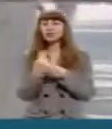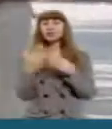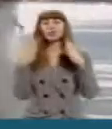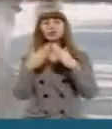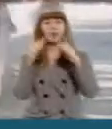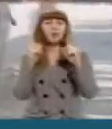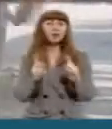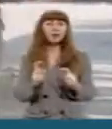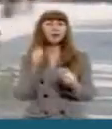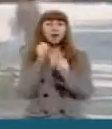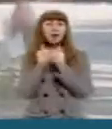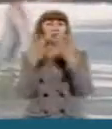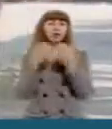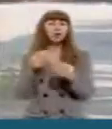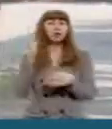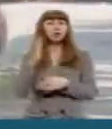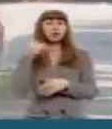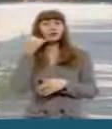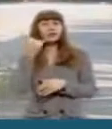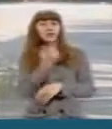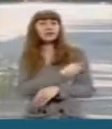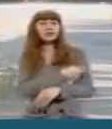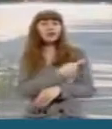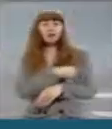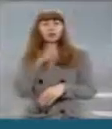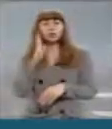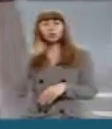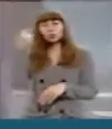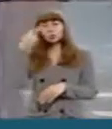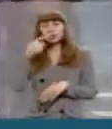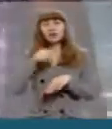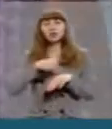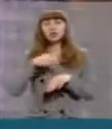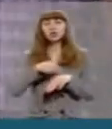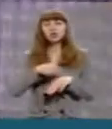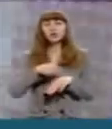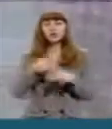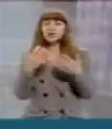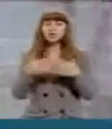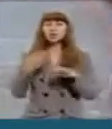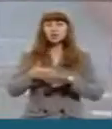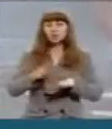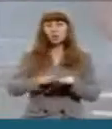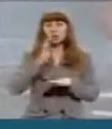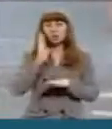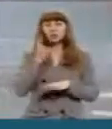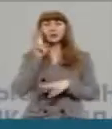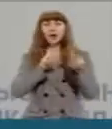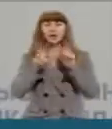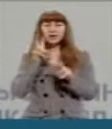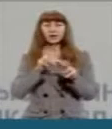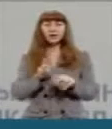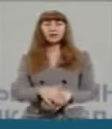құрап отыр. Көңіл көншітін жағдай емес, симптомсыз науқастар саны артуда. Мамандар вирустың көзін жою үшін барлық тиісті шараларды